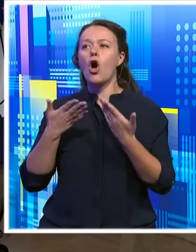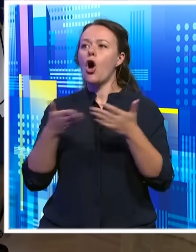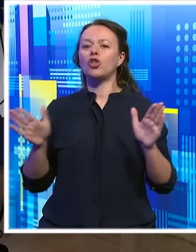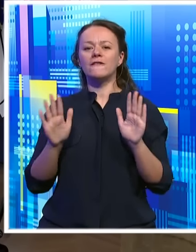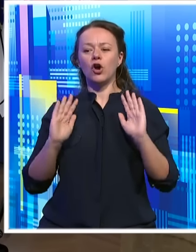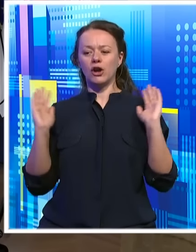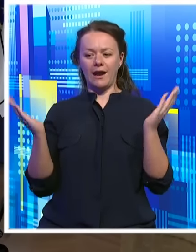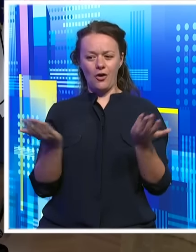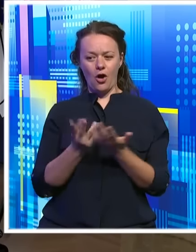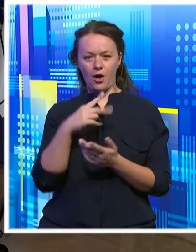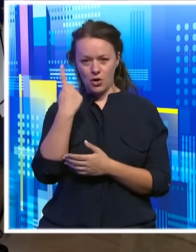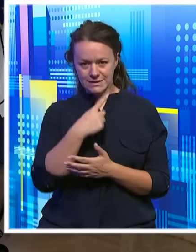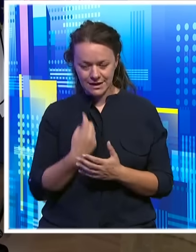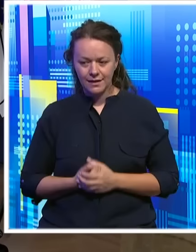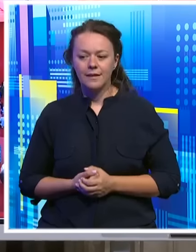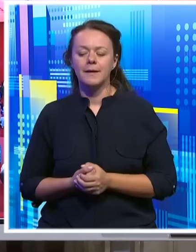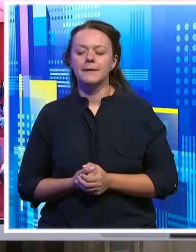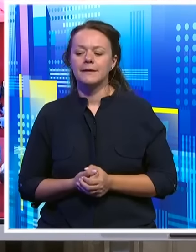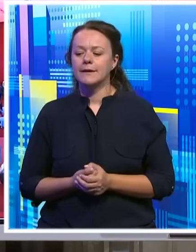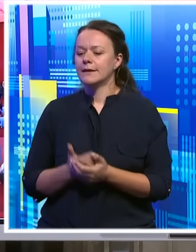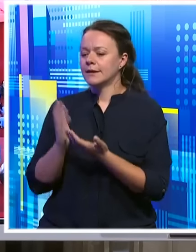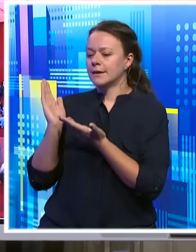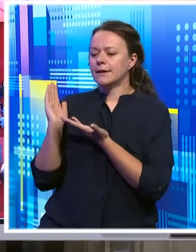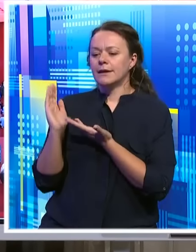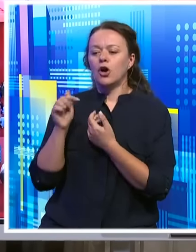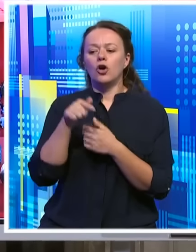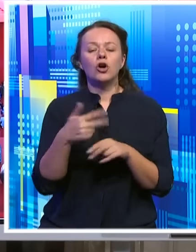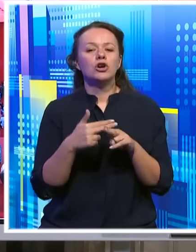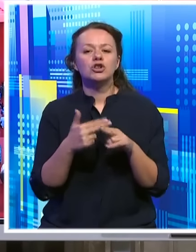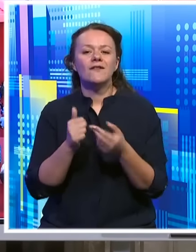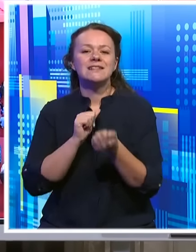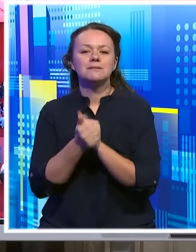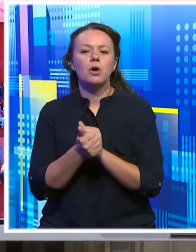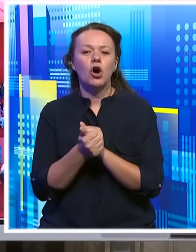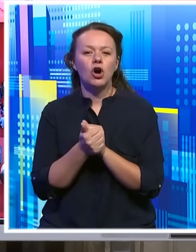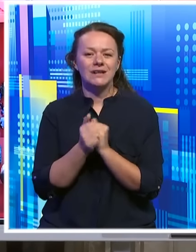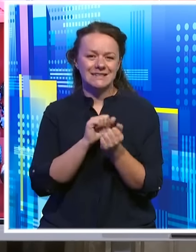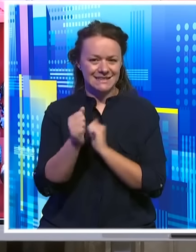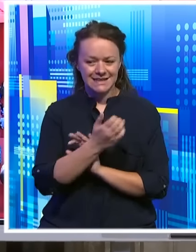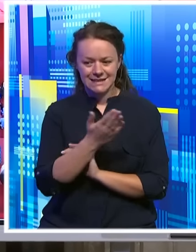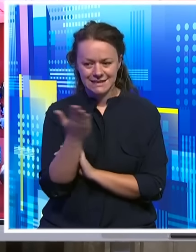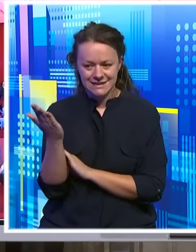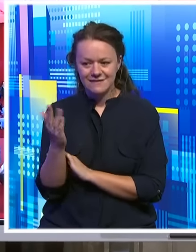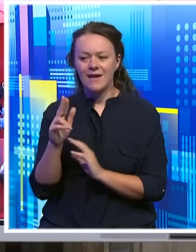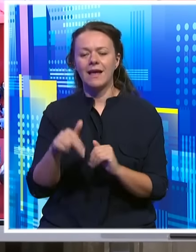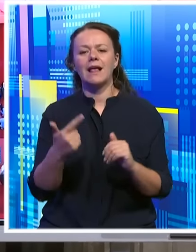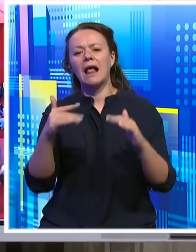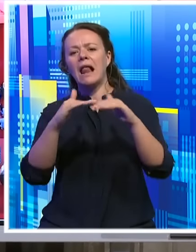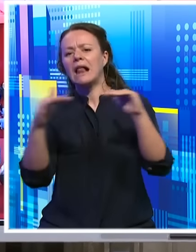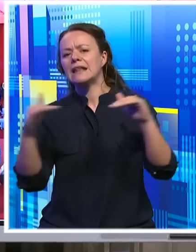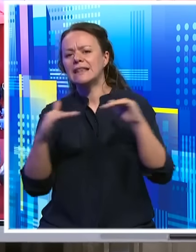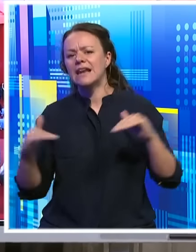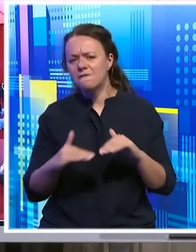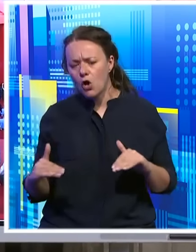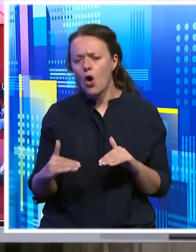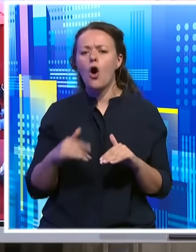izgleda. Ovde vidite, ovo se zove sport za sve. Imaćemo na tri nivoa da se igra padel, tenis,